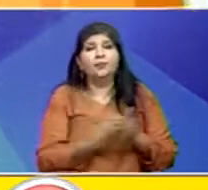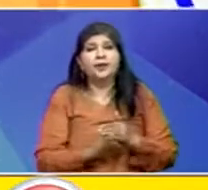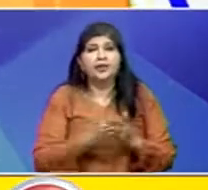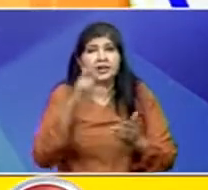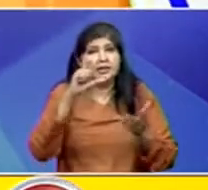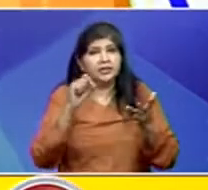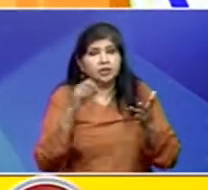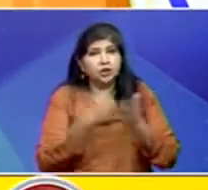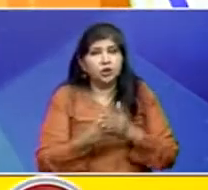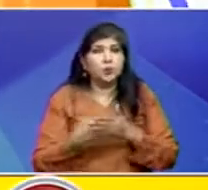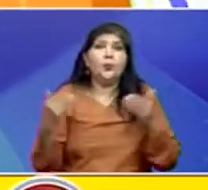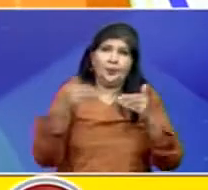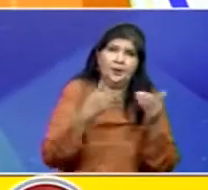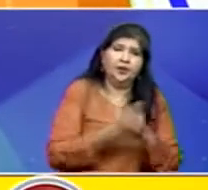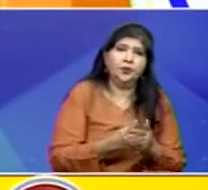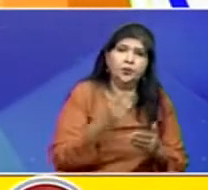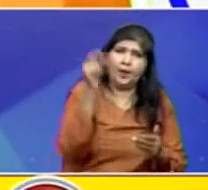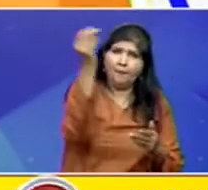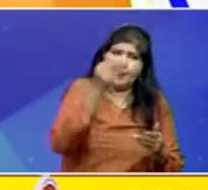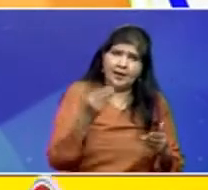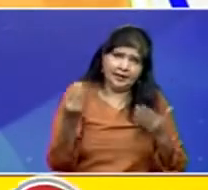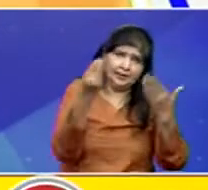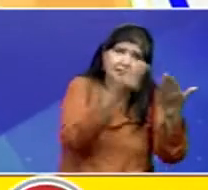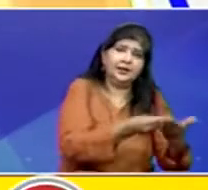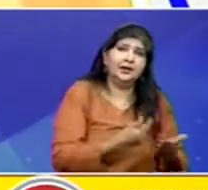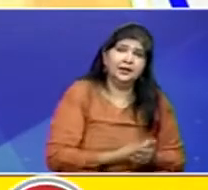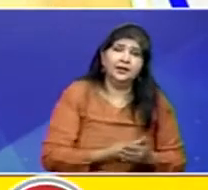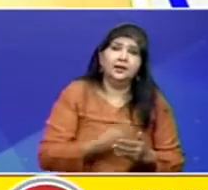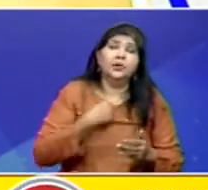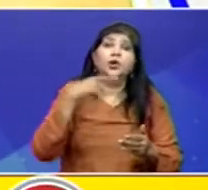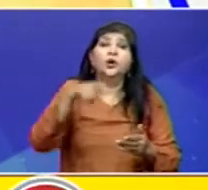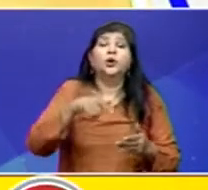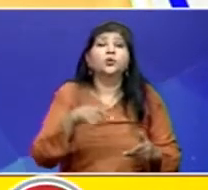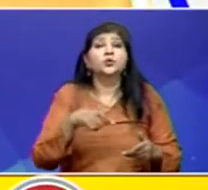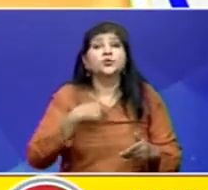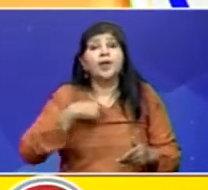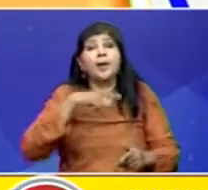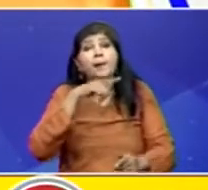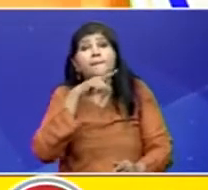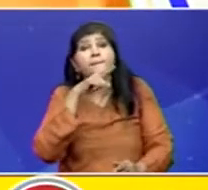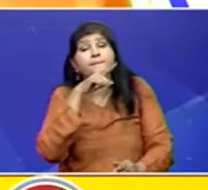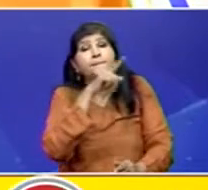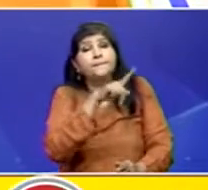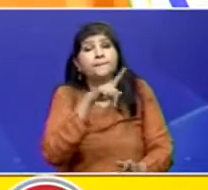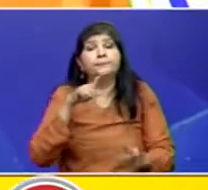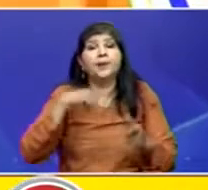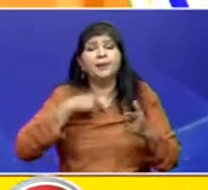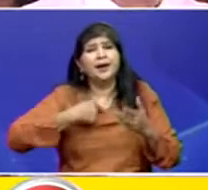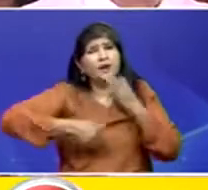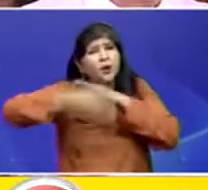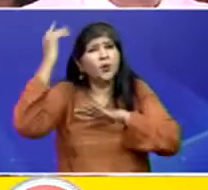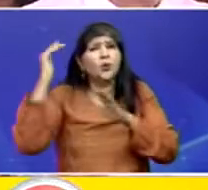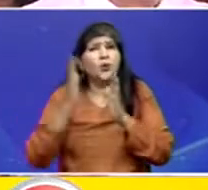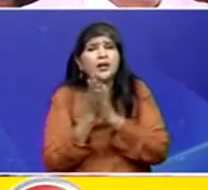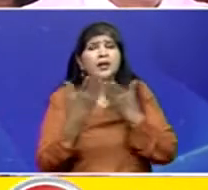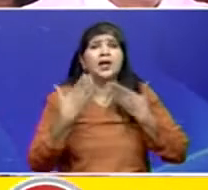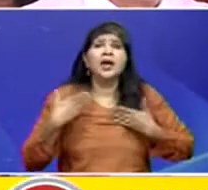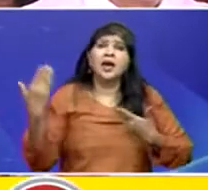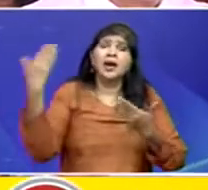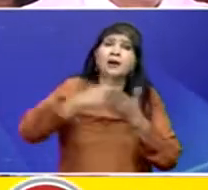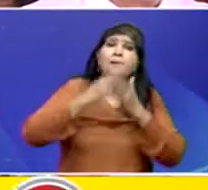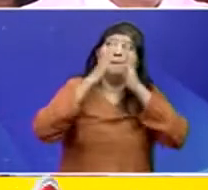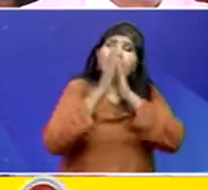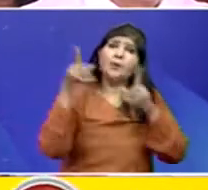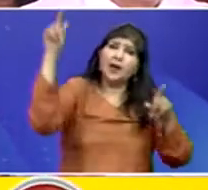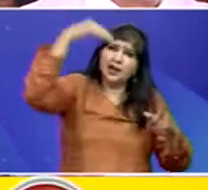उन्हें मुझे एक पिंटिंग दी थी, उसमें भी वामन अवतार के जरिये गणना या माप की ऐसी ही